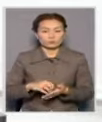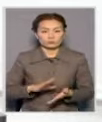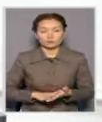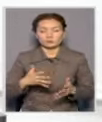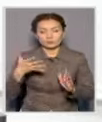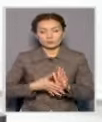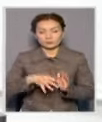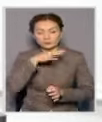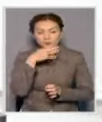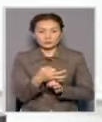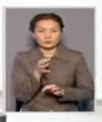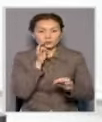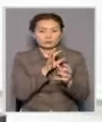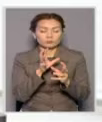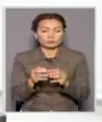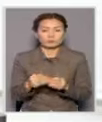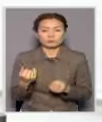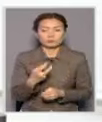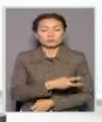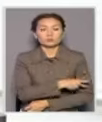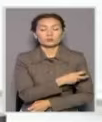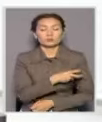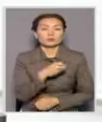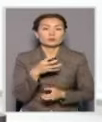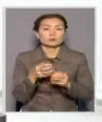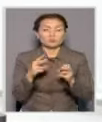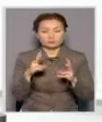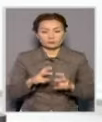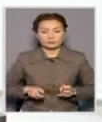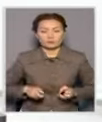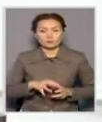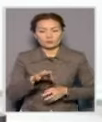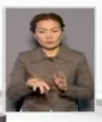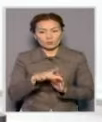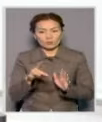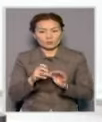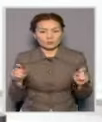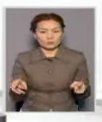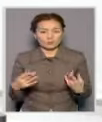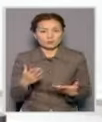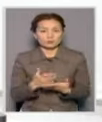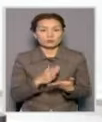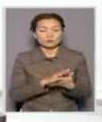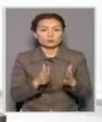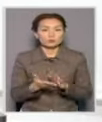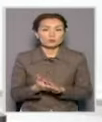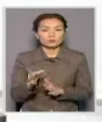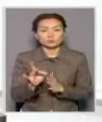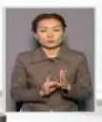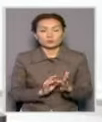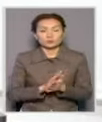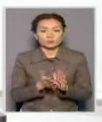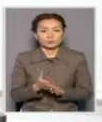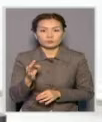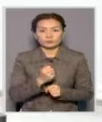экспертиза отечественных лекарственных средств и медицинских изделий пересмотрены критерии отбора поставщиков на заключение долгосрочных договоров